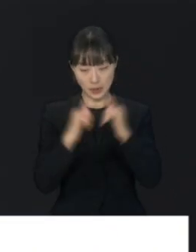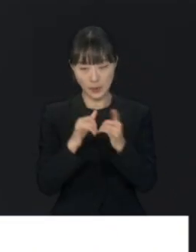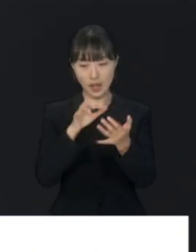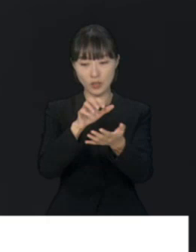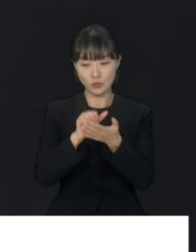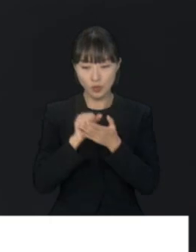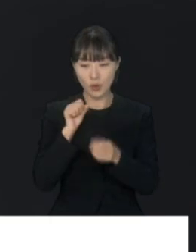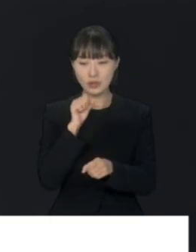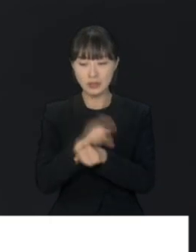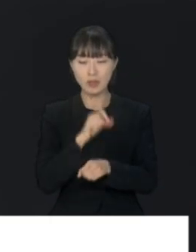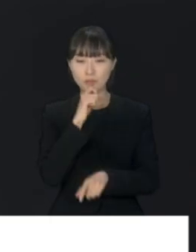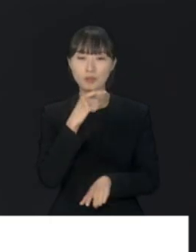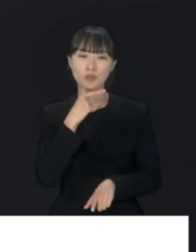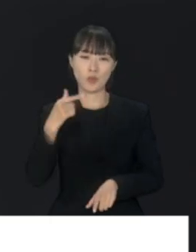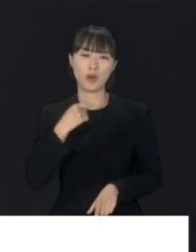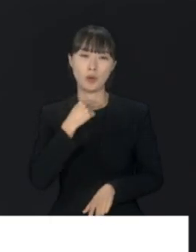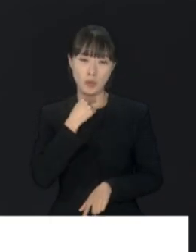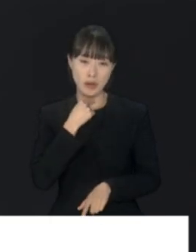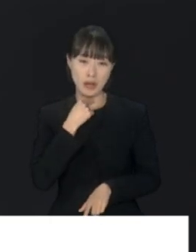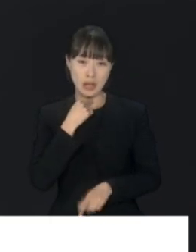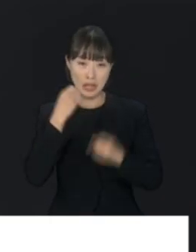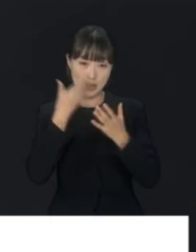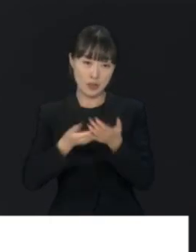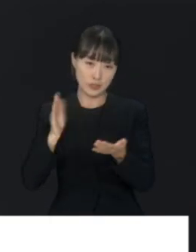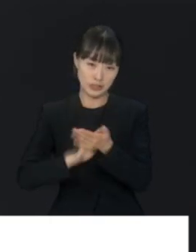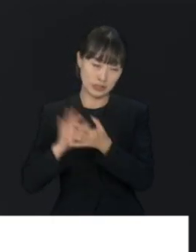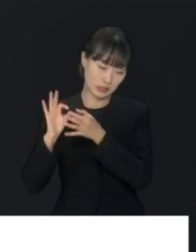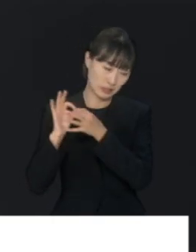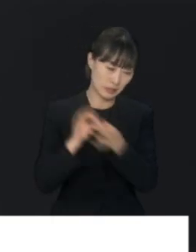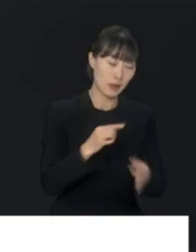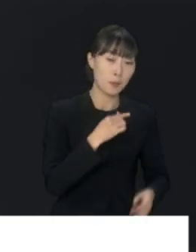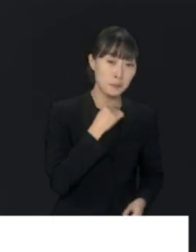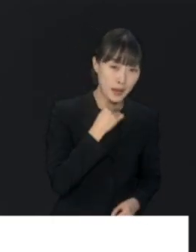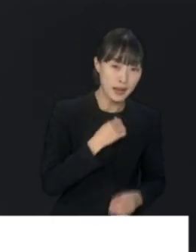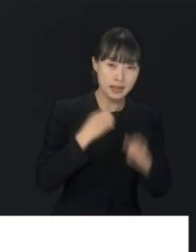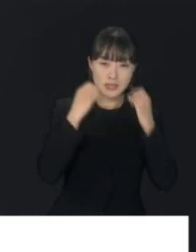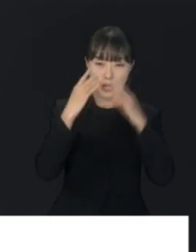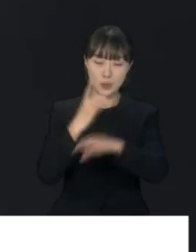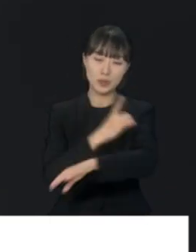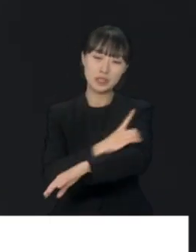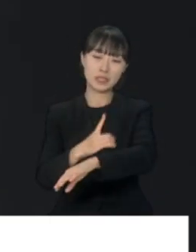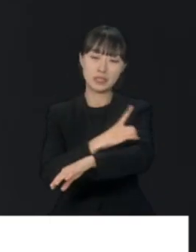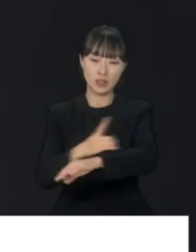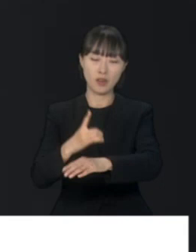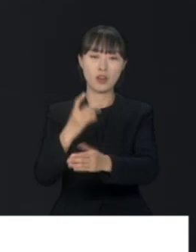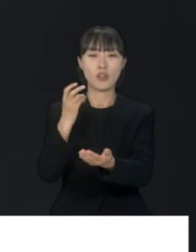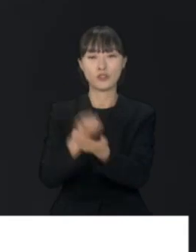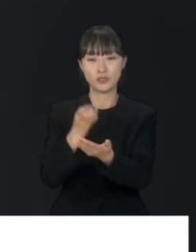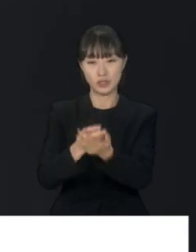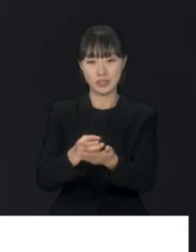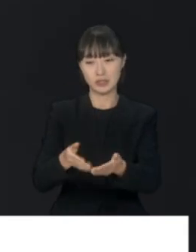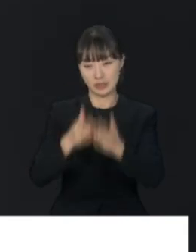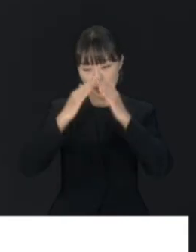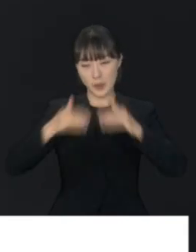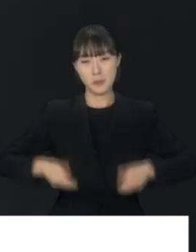높이고 혁신을 지속하기 위해서는 새로운 디털 질의 정립이